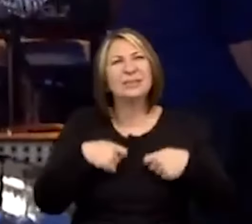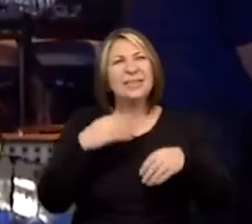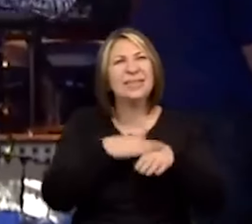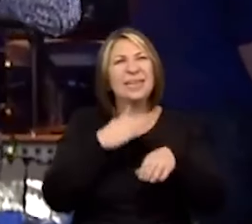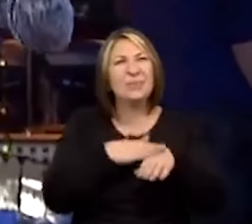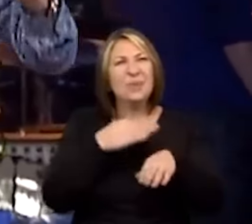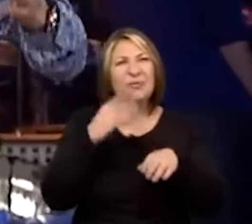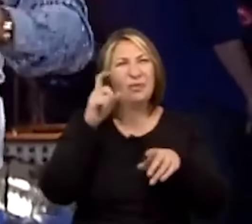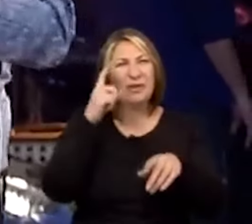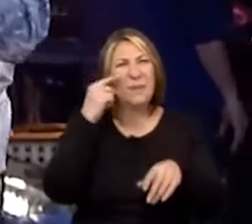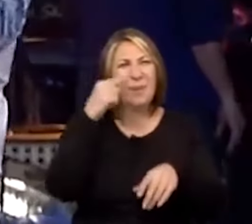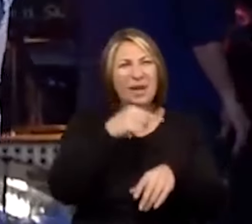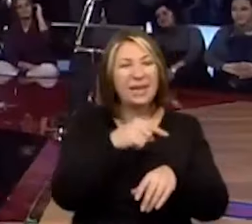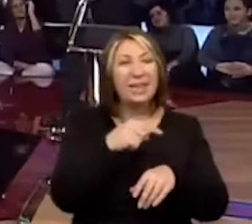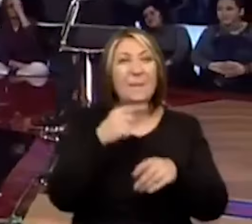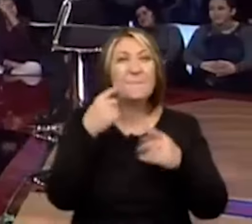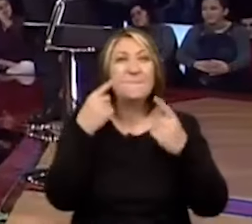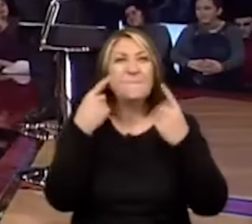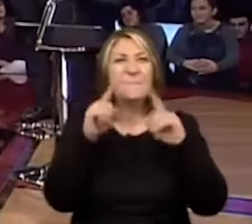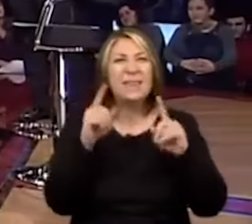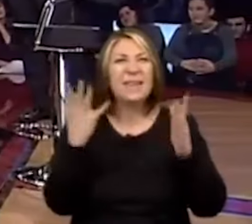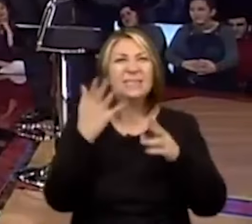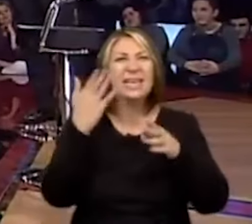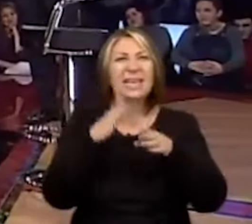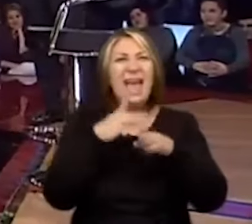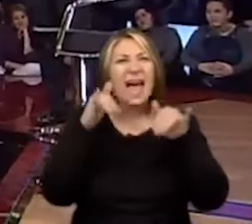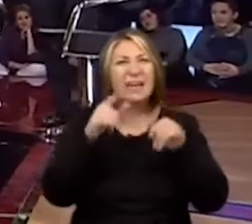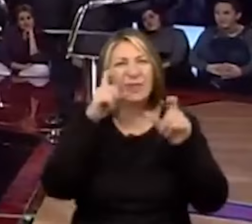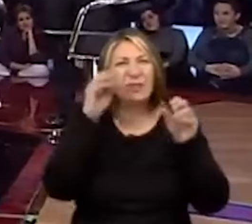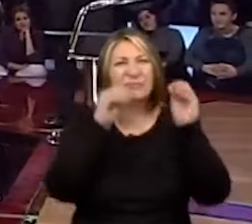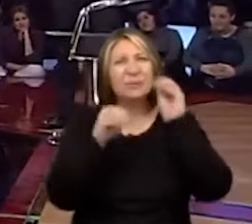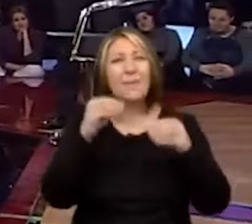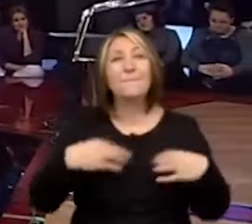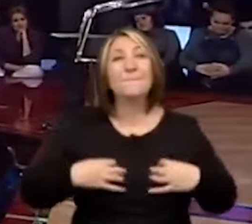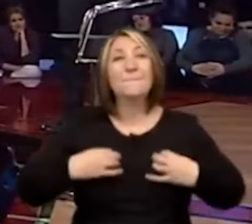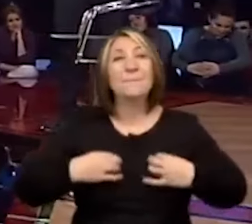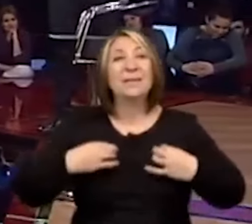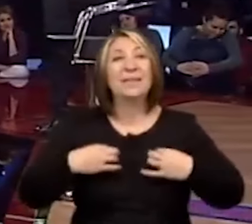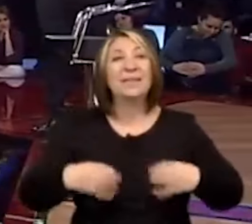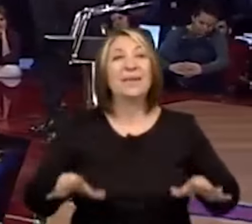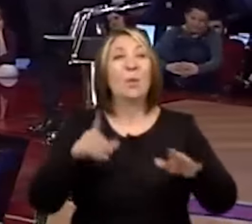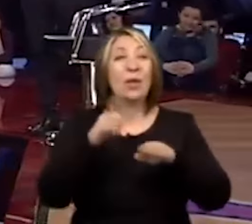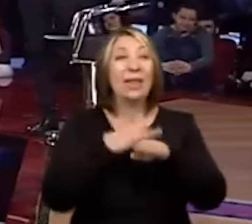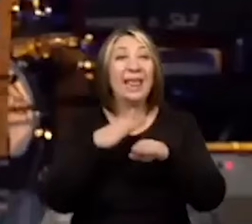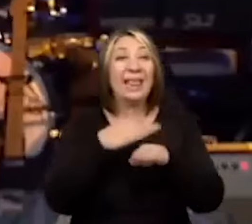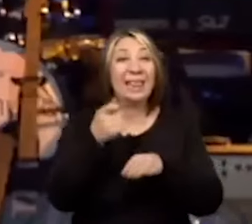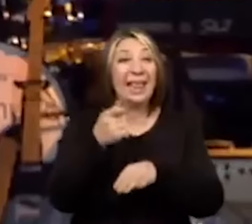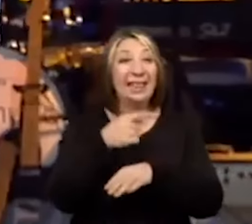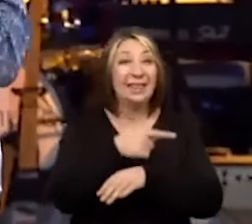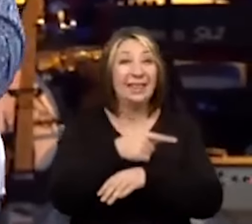kedimin fotoğrafına bakın. Binlerce aynı kedinin fotoğrafını koymuş. Bıktık o kediden artık.